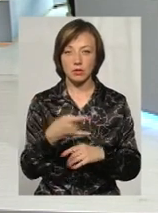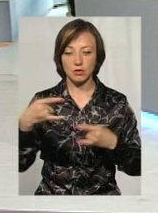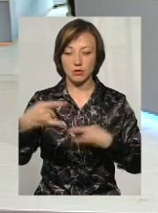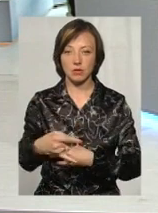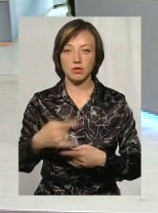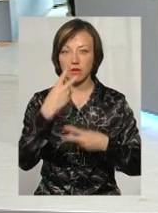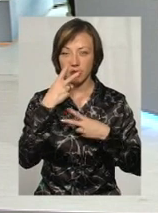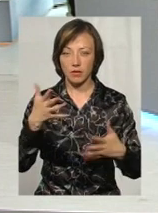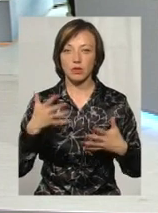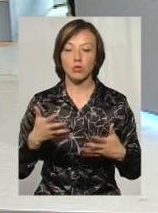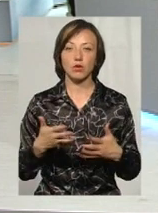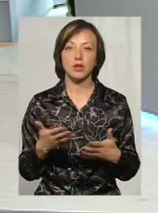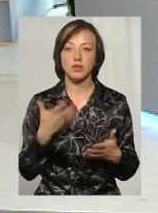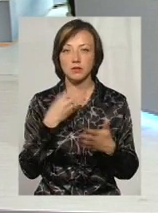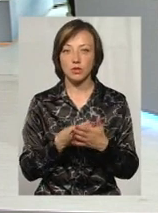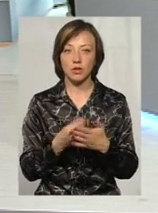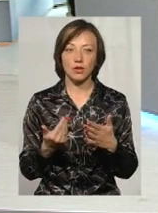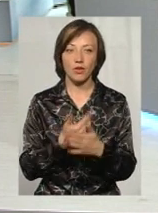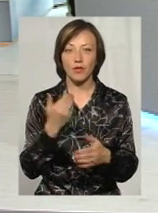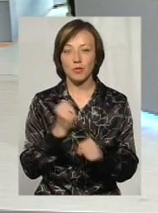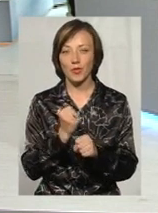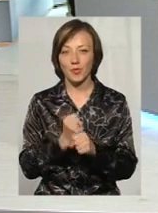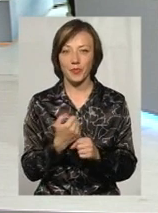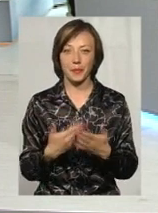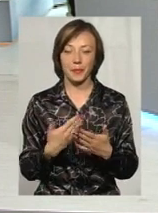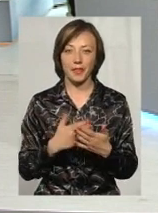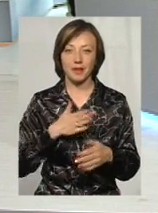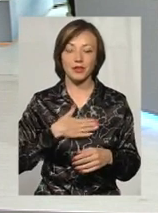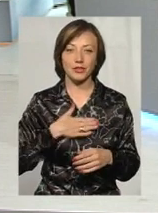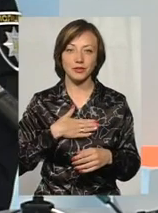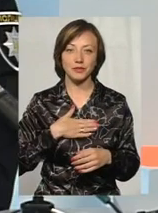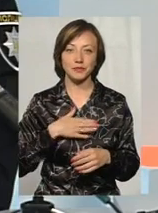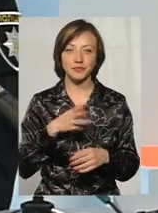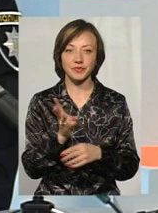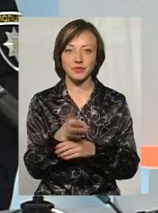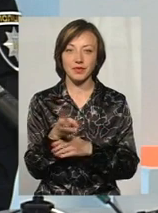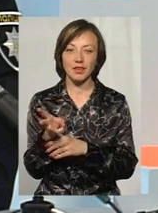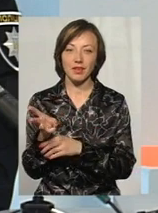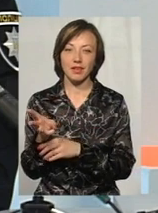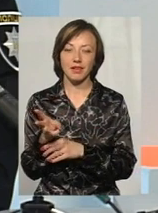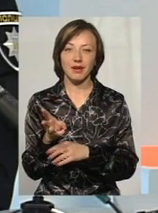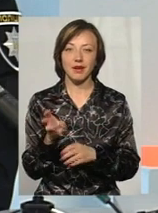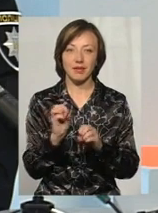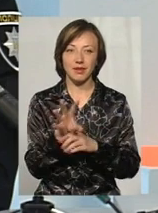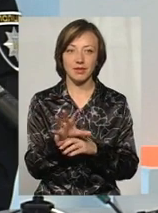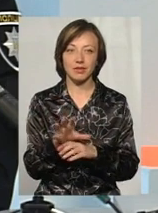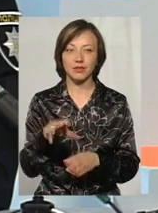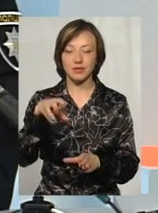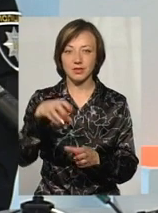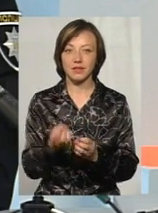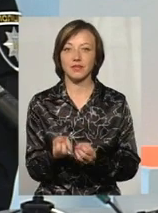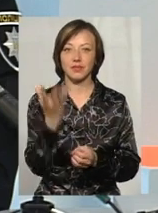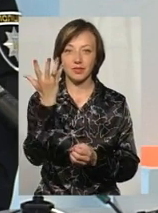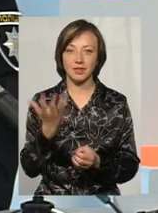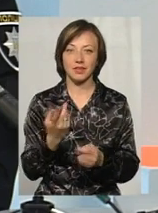було здалеку видно. Вже якісь свої ноу-хау робимо, наприклад, наші там ліхтарики вставляємо в конуса,